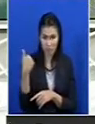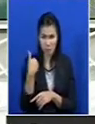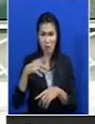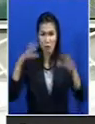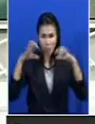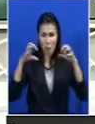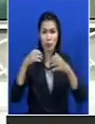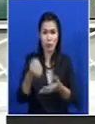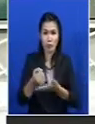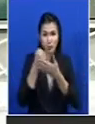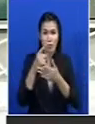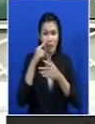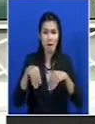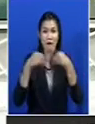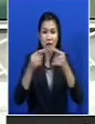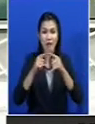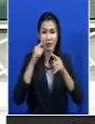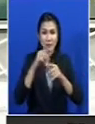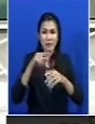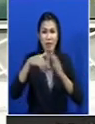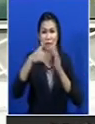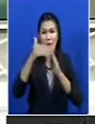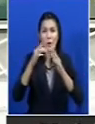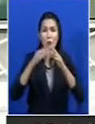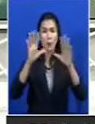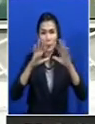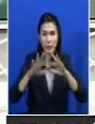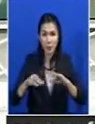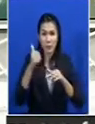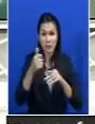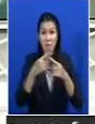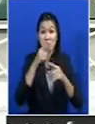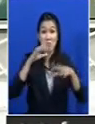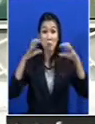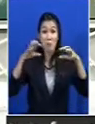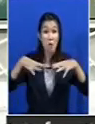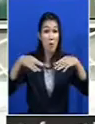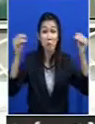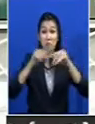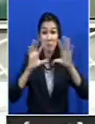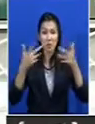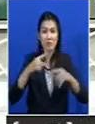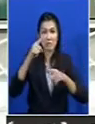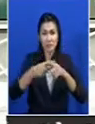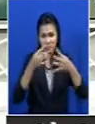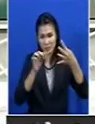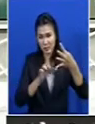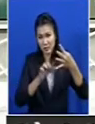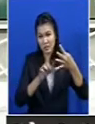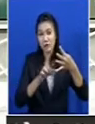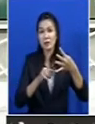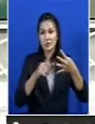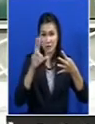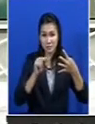มีฝนลงมาช่วยครับเพื่อทำให้สถานการณ์พื้นที่ภาคเหนือดีขึ้นครับแต่หลังจากที่ฝนหมดไปในช่วงของปลายเดือนนะครับก็คือ30